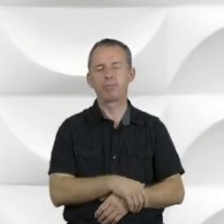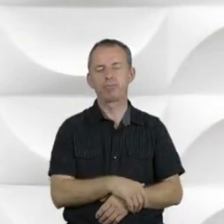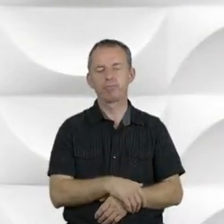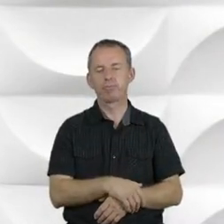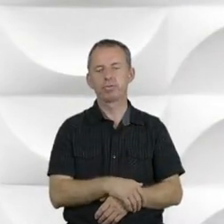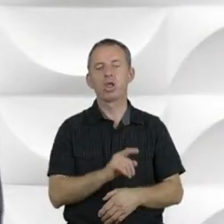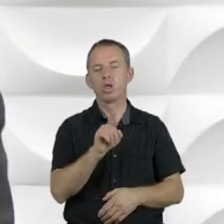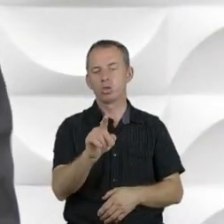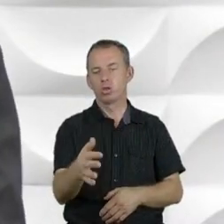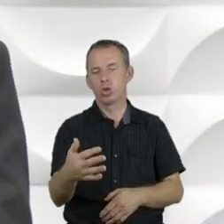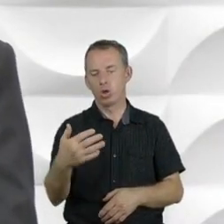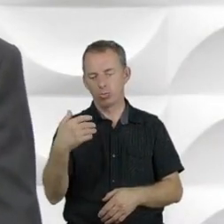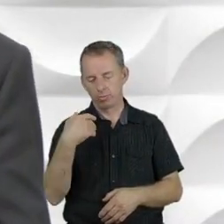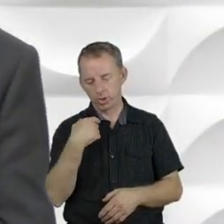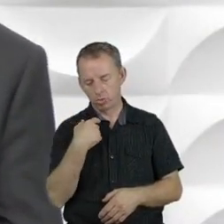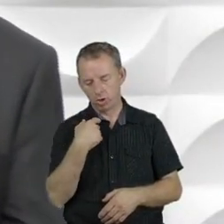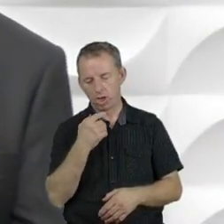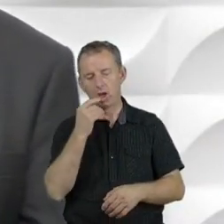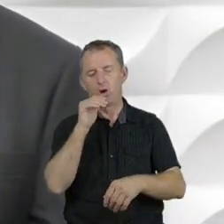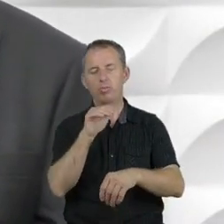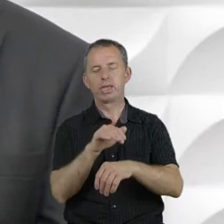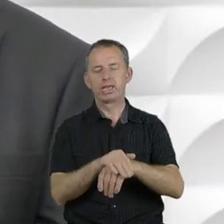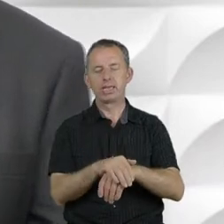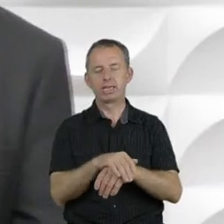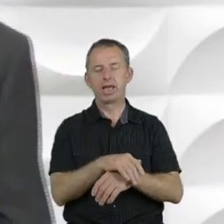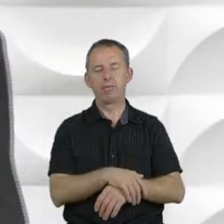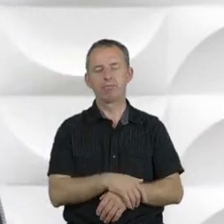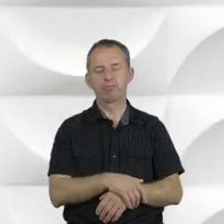To była jego obietnica.